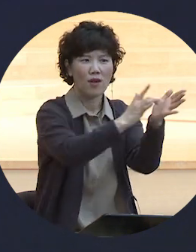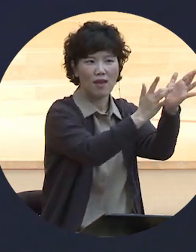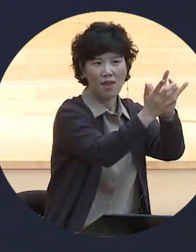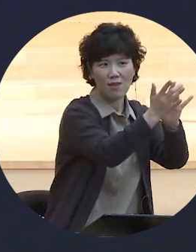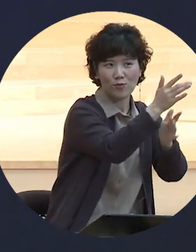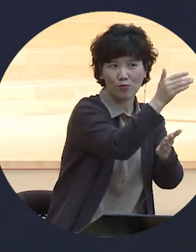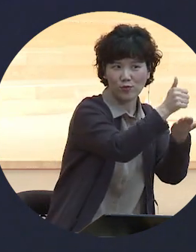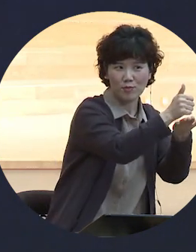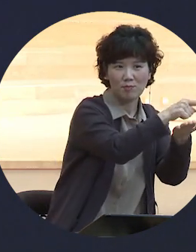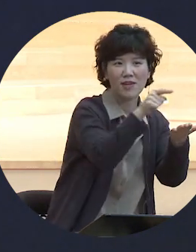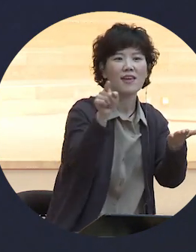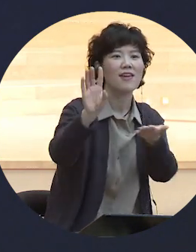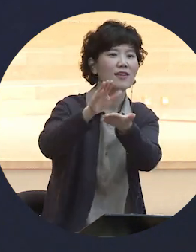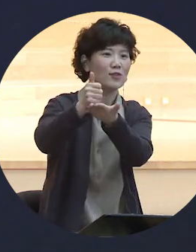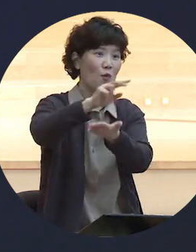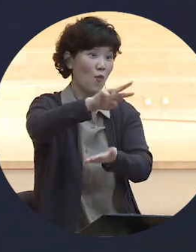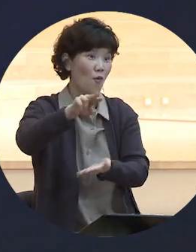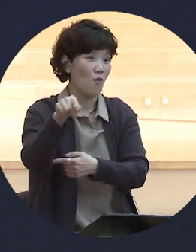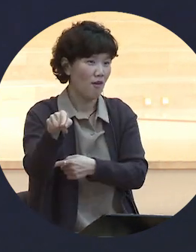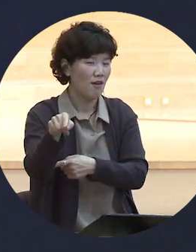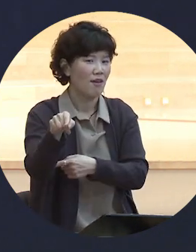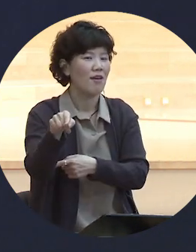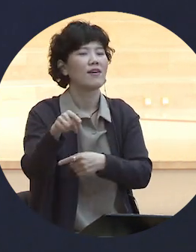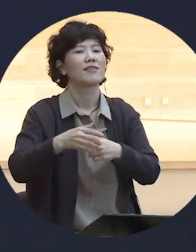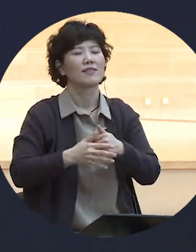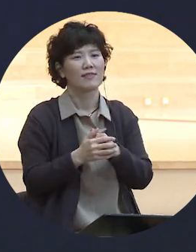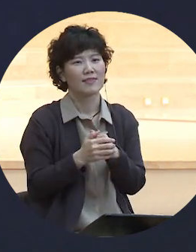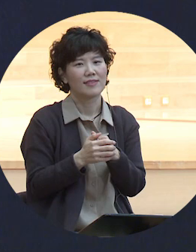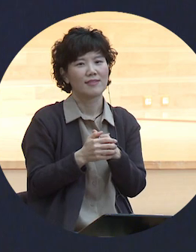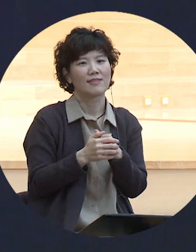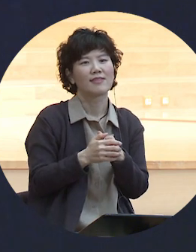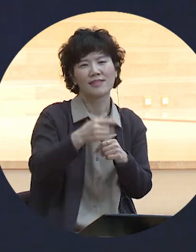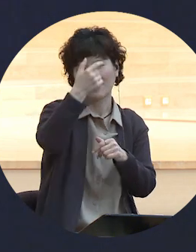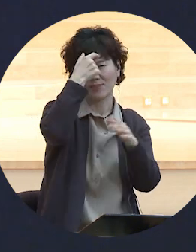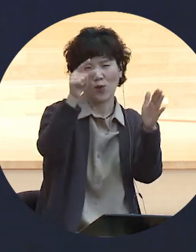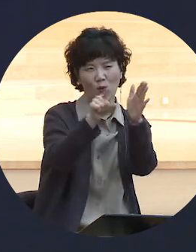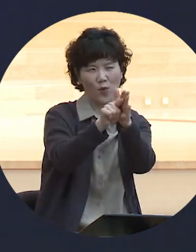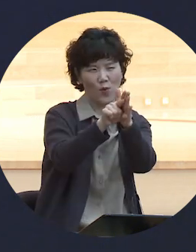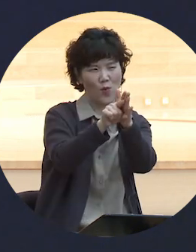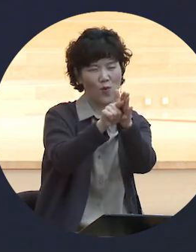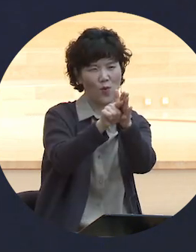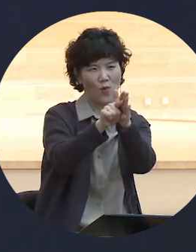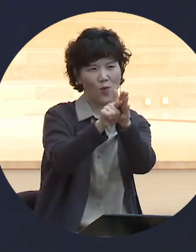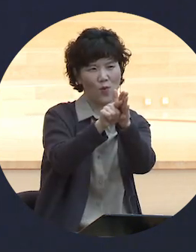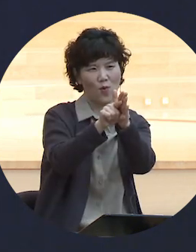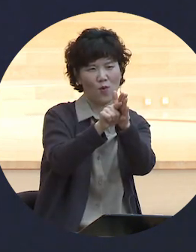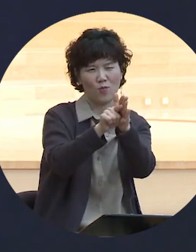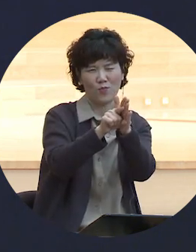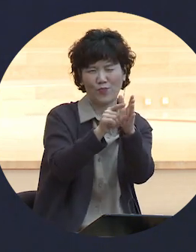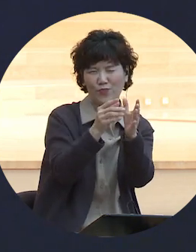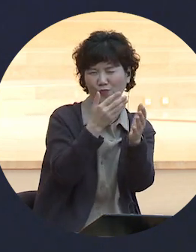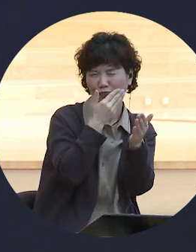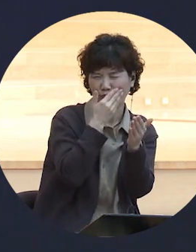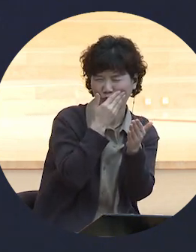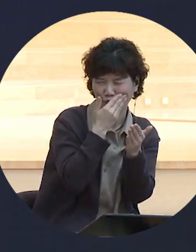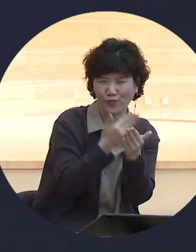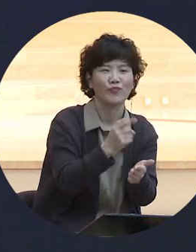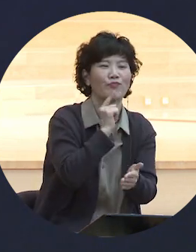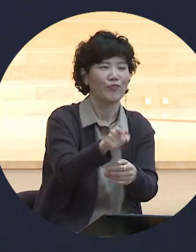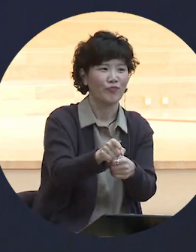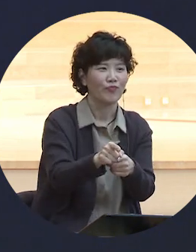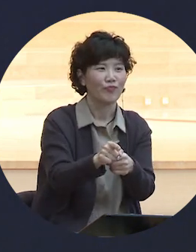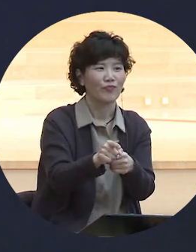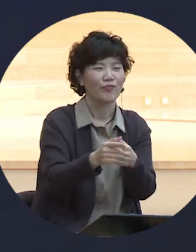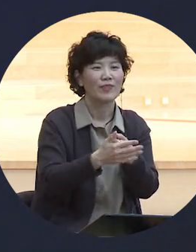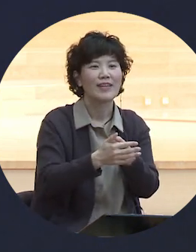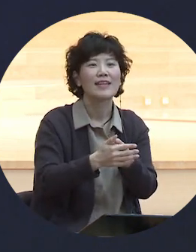예수가 그리스도다, 여러분 이게 기독교 신앙의 아주 액기스인 거예요. 그리스도는